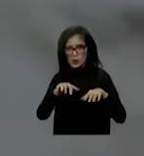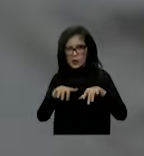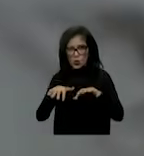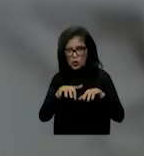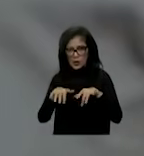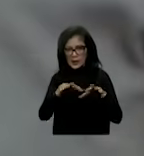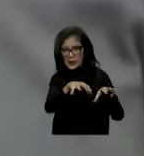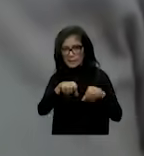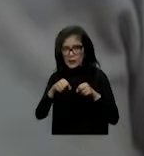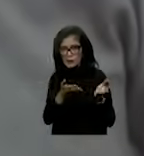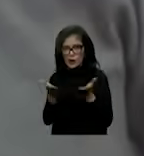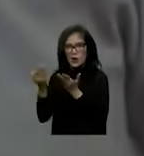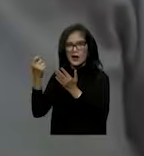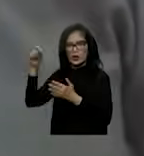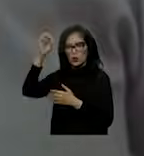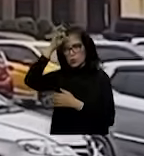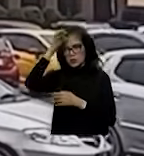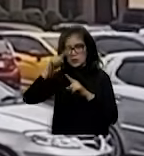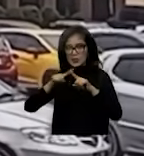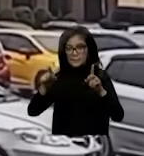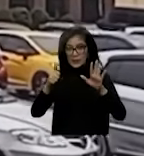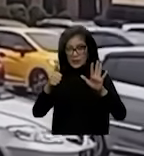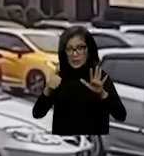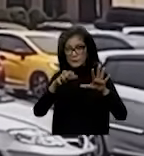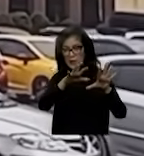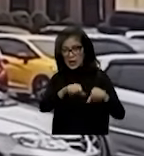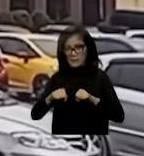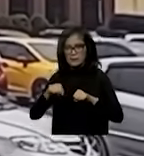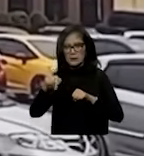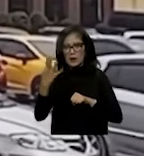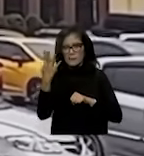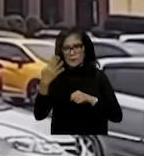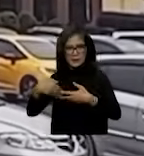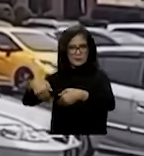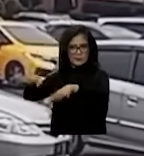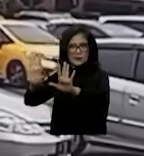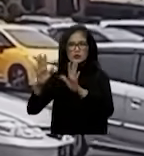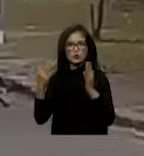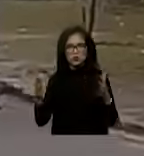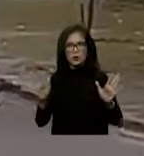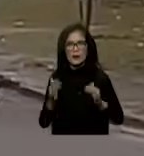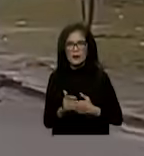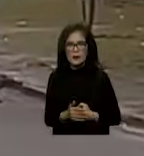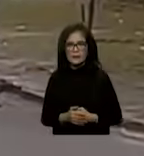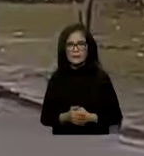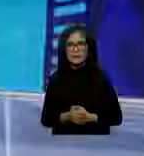4 diantaranya telah dibebaskan. Dari Bandar Lampung, Andreas Avandi, iNews melaporkan.